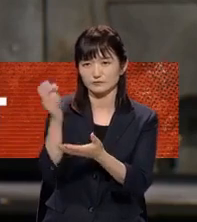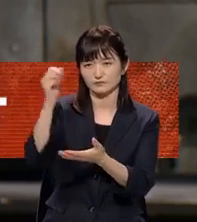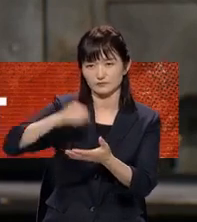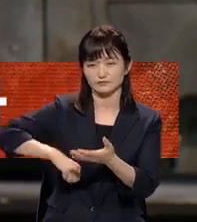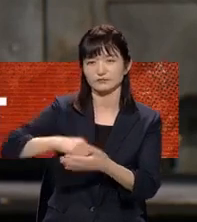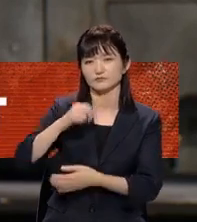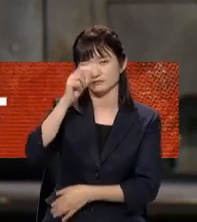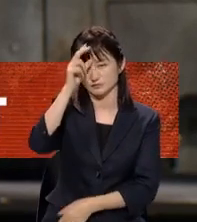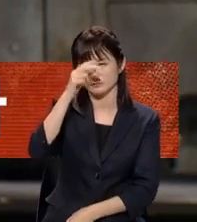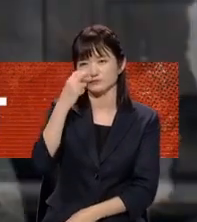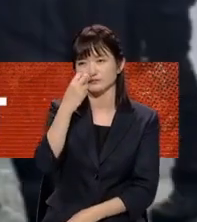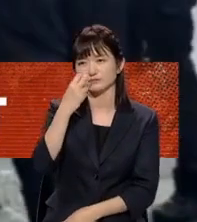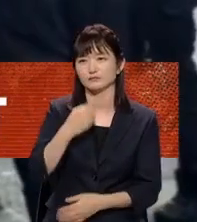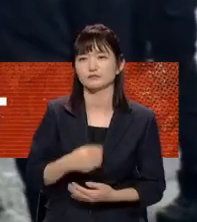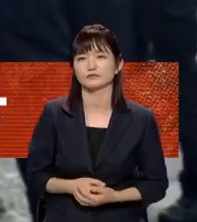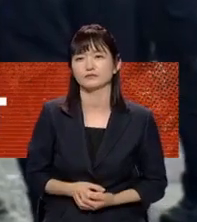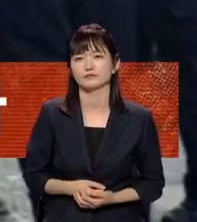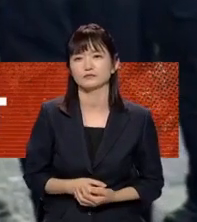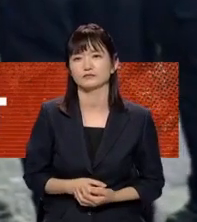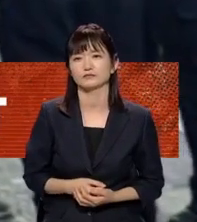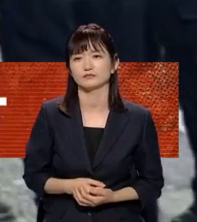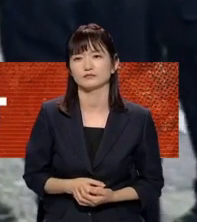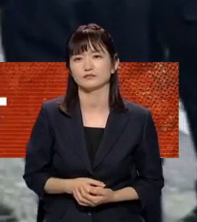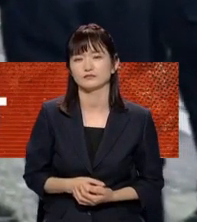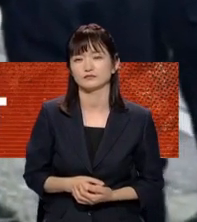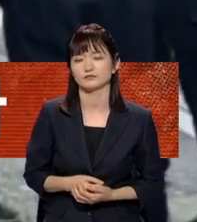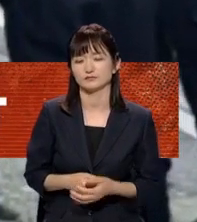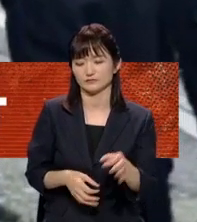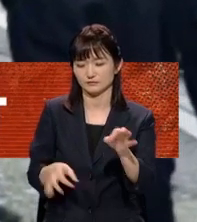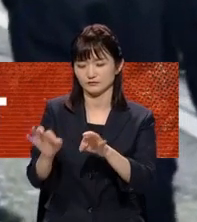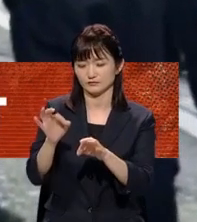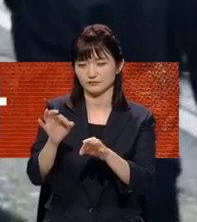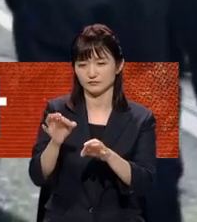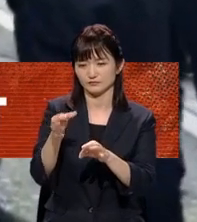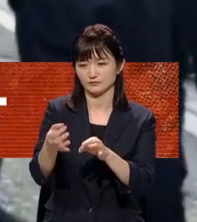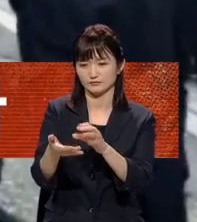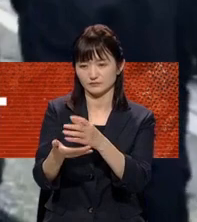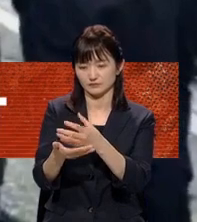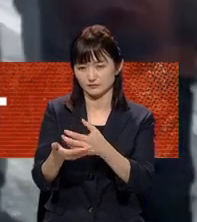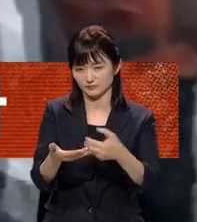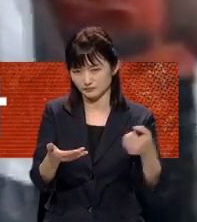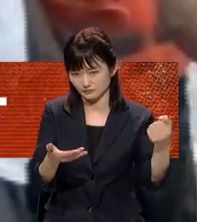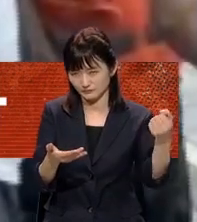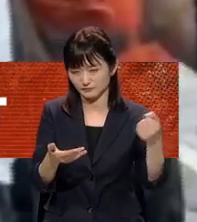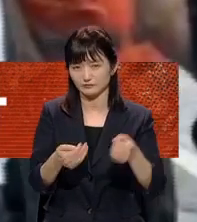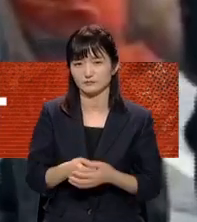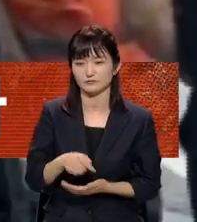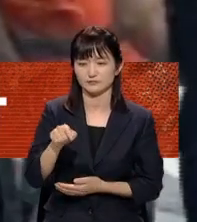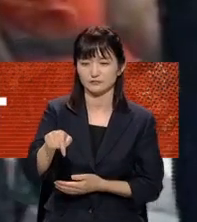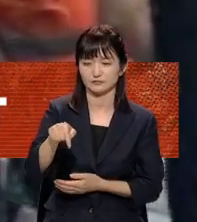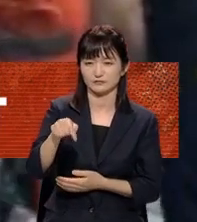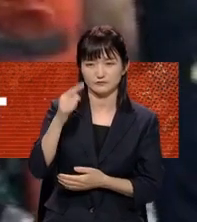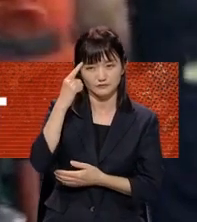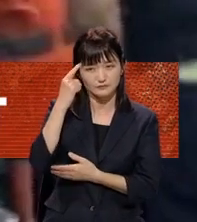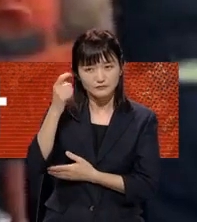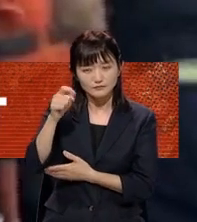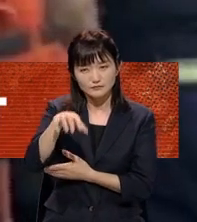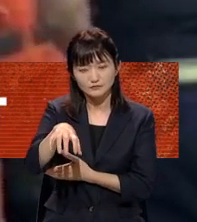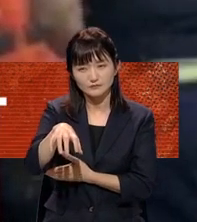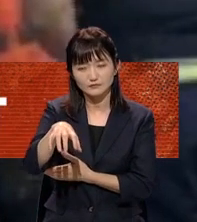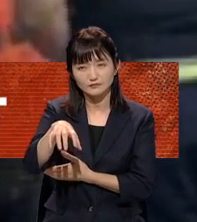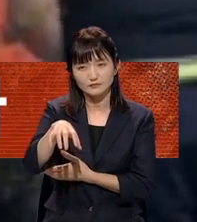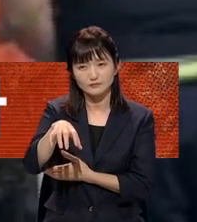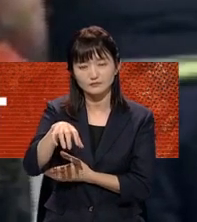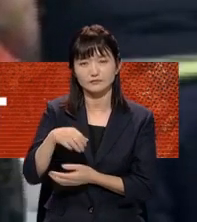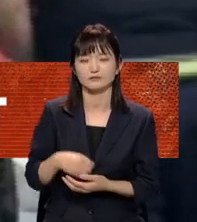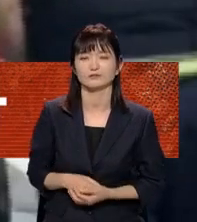수사 중이고 아마 소속이 성금도 벤치를 했을뿐만 아니라이 이 추모공간을 방문해 가지고 피해자를 추구하는